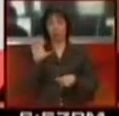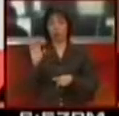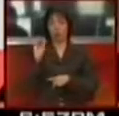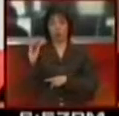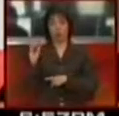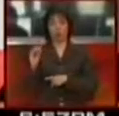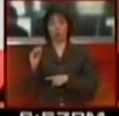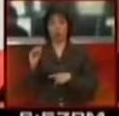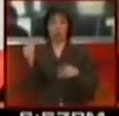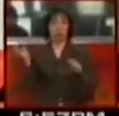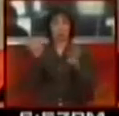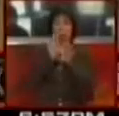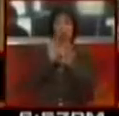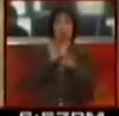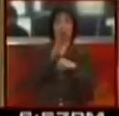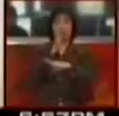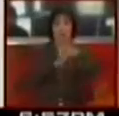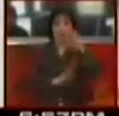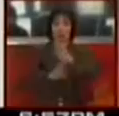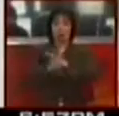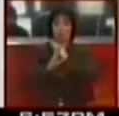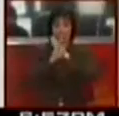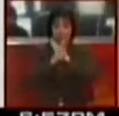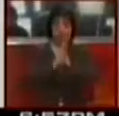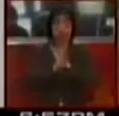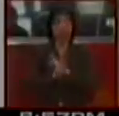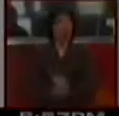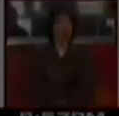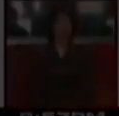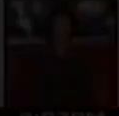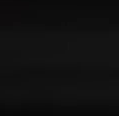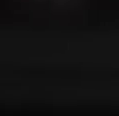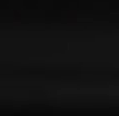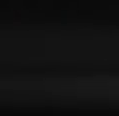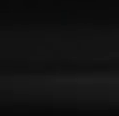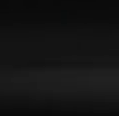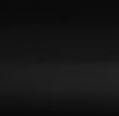ng tenant. Joel Gorospe, News 5.